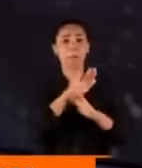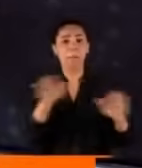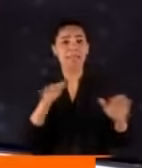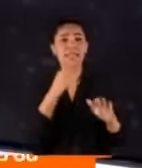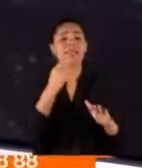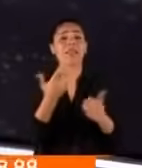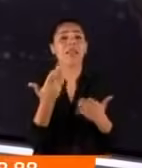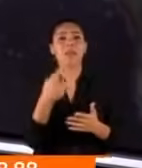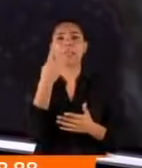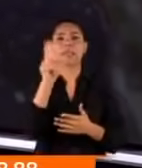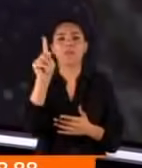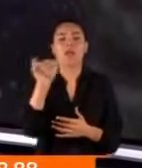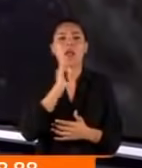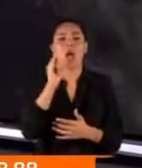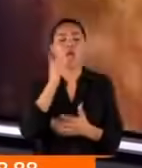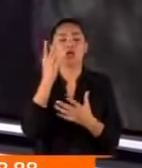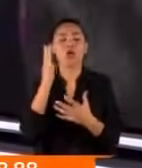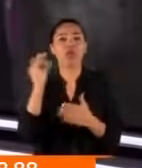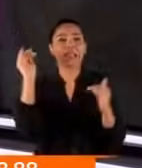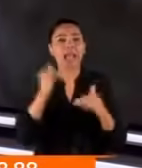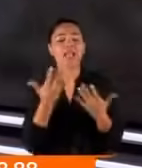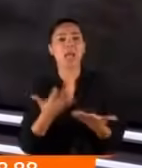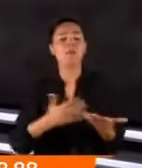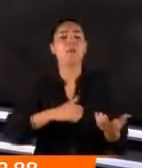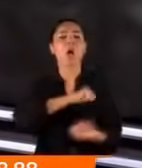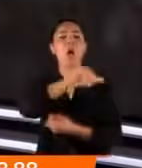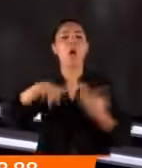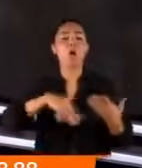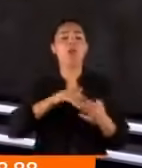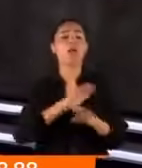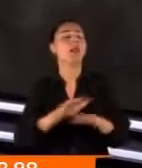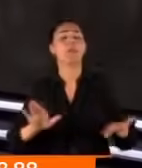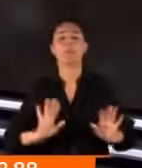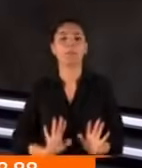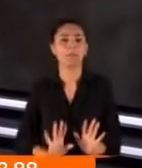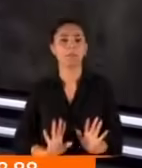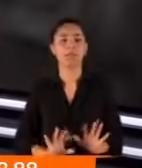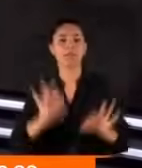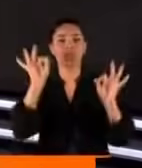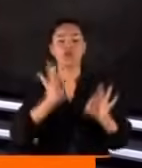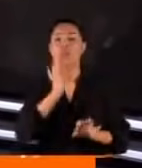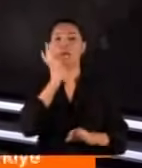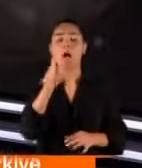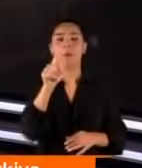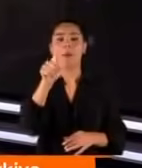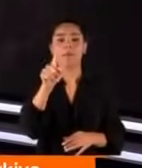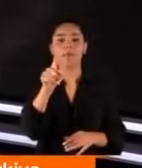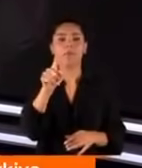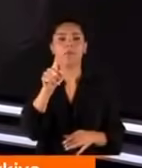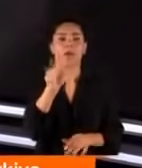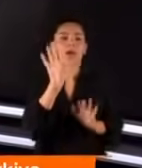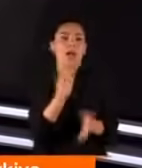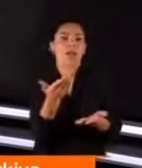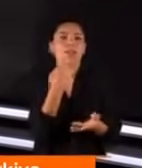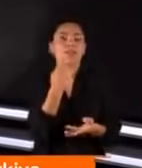dedik ama 2021 Ağustos'unda olmamıza rağmen felaketleri hala arkamızda bırakabilmiş değiliz. Şimdiki haberimiz ise bir bu